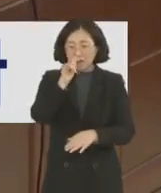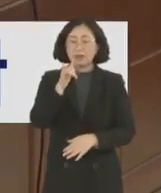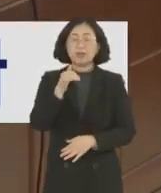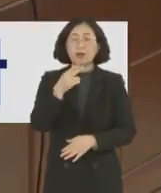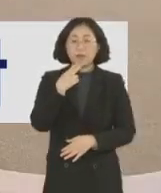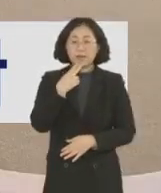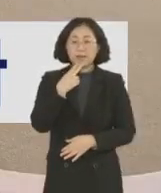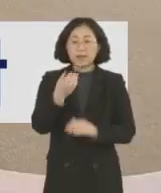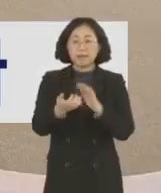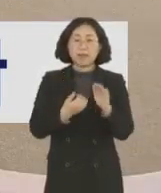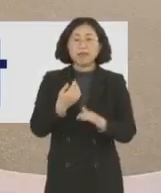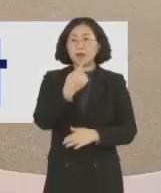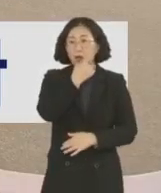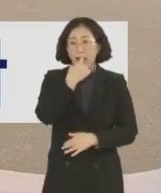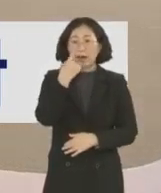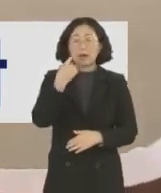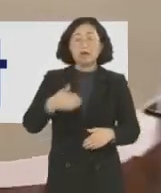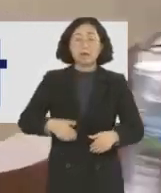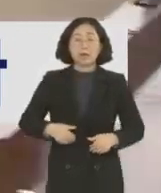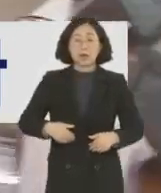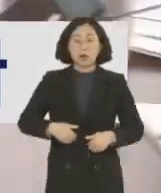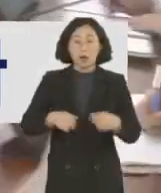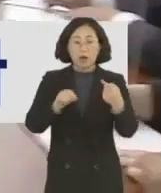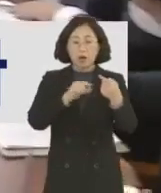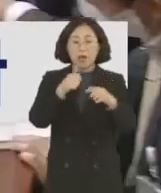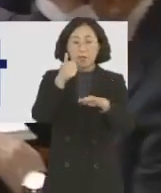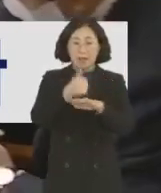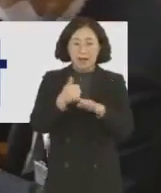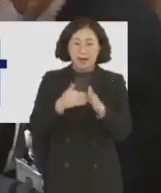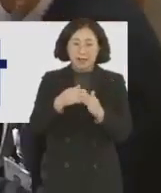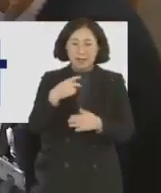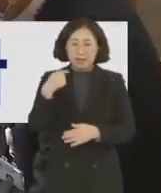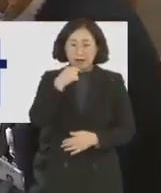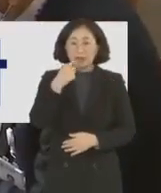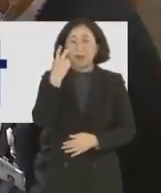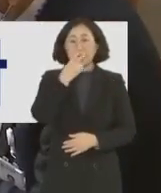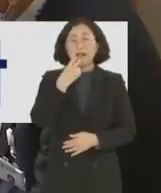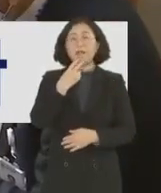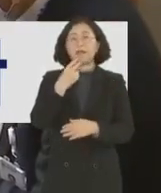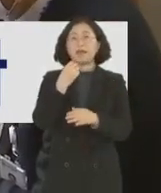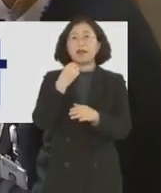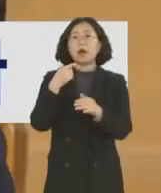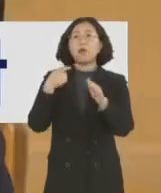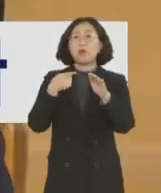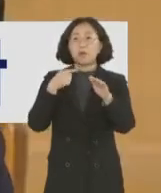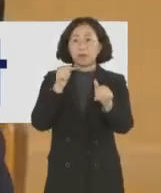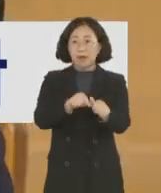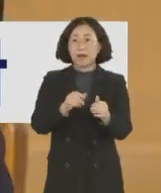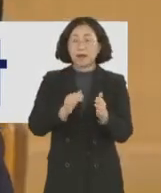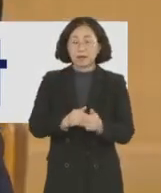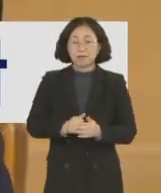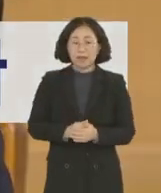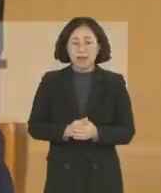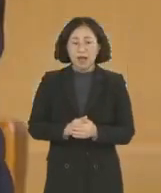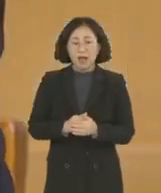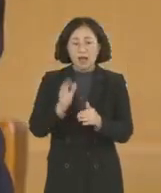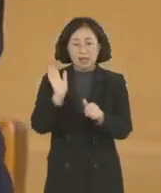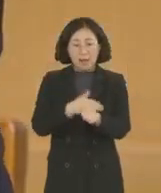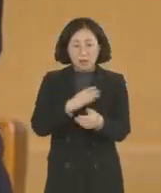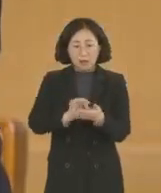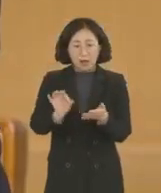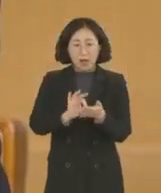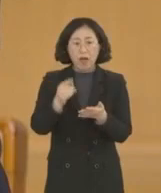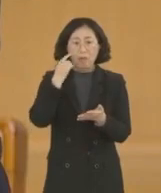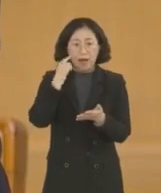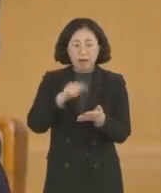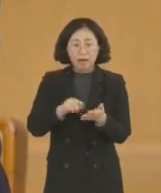미리 검증할 필요가 있다며 이달 말까지 철저하게 살펴보라고 지시했습니다이 시장은 부적절한 사례가